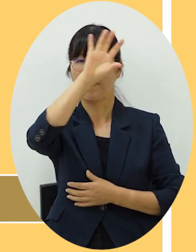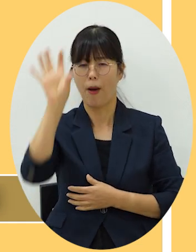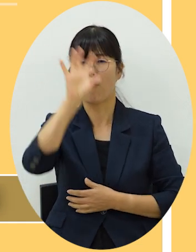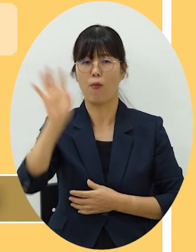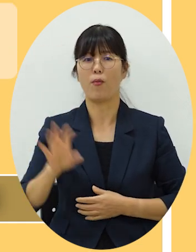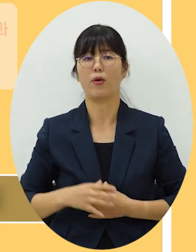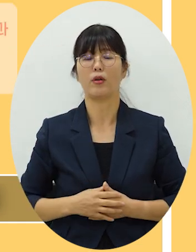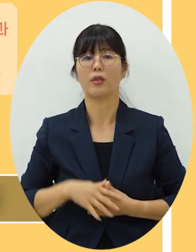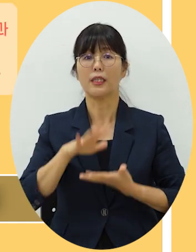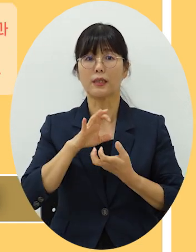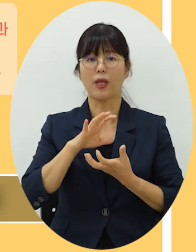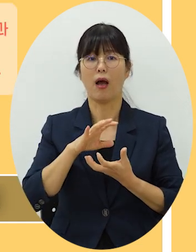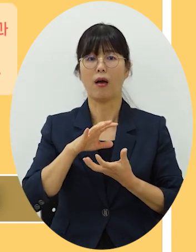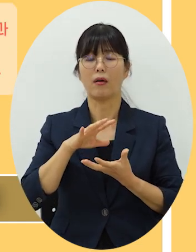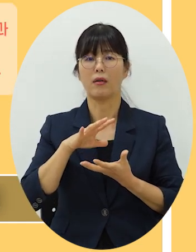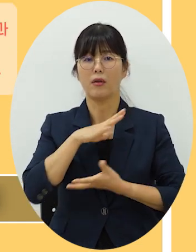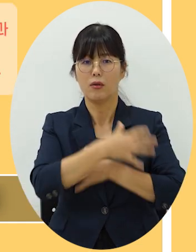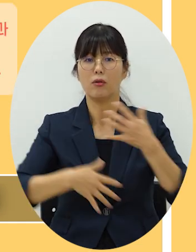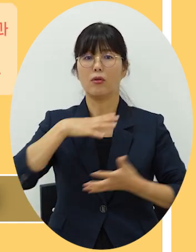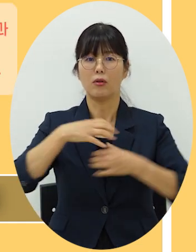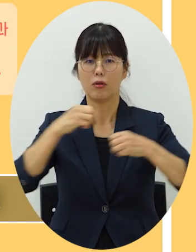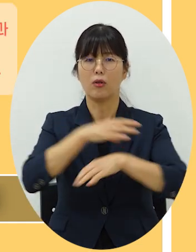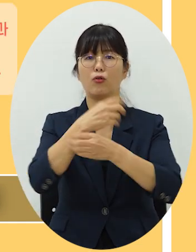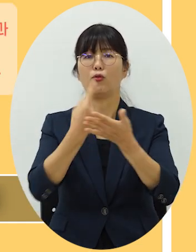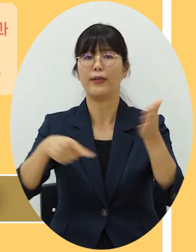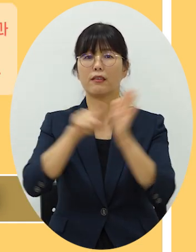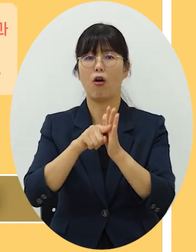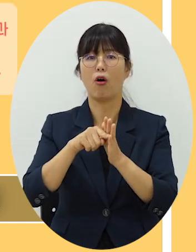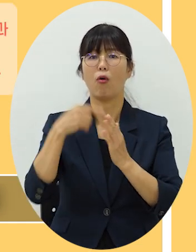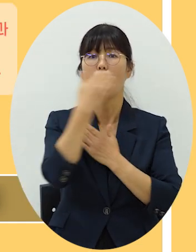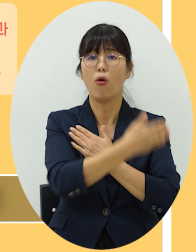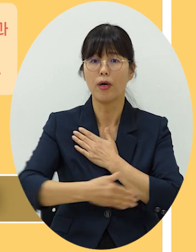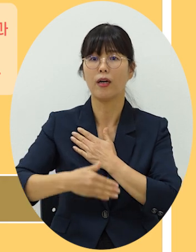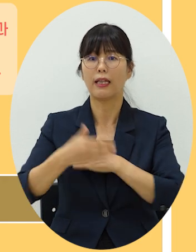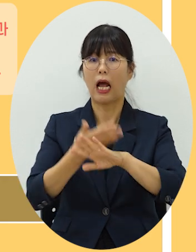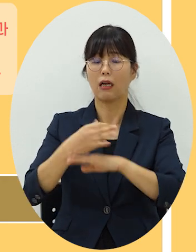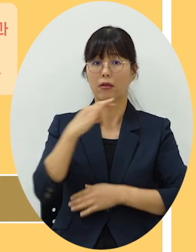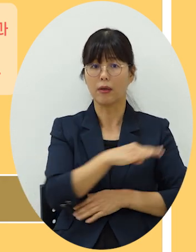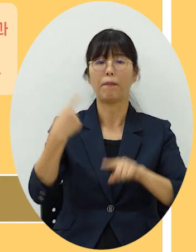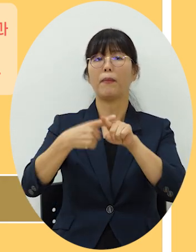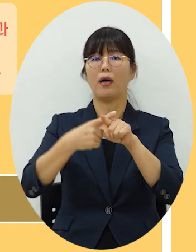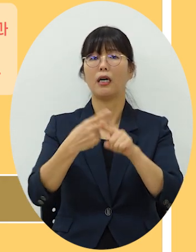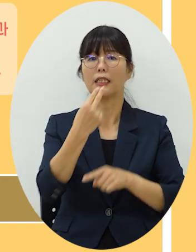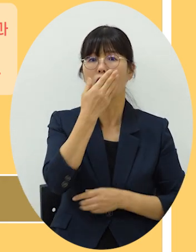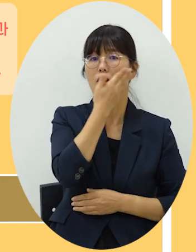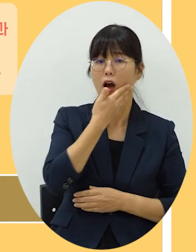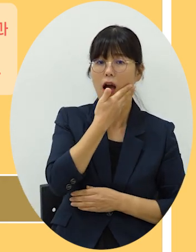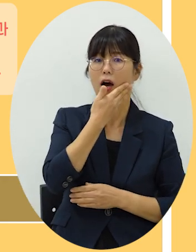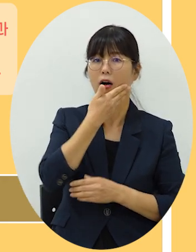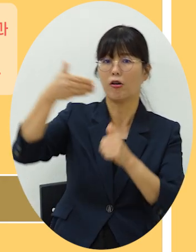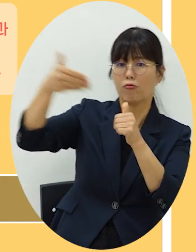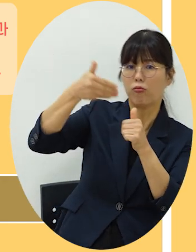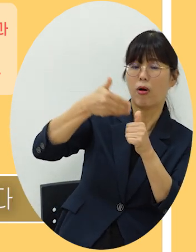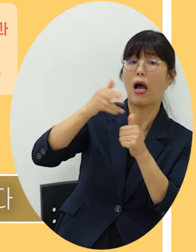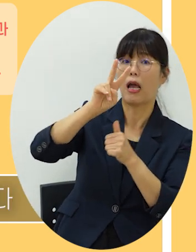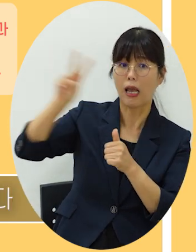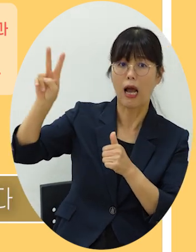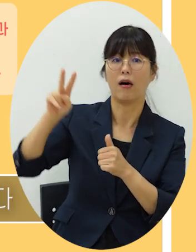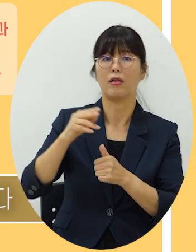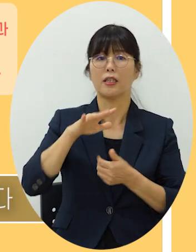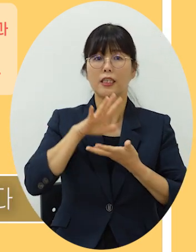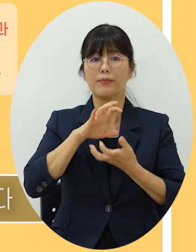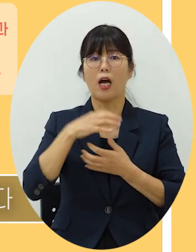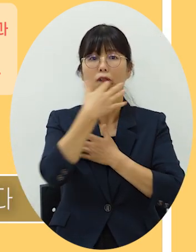반복합니다. 심장이 펌프질하기 위해서는 우리 몸의 다른 장기들과 마찬가지로 산소와 영양소를 공급받아야 하는데